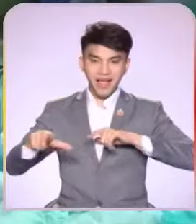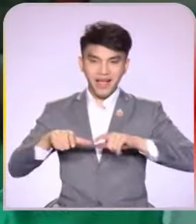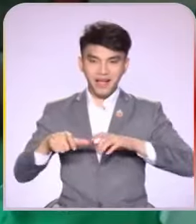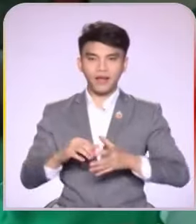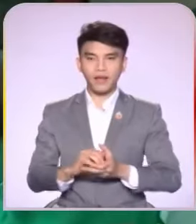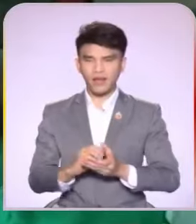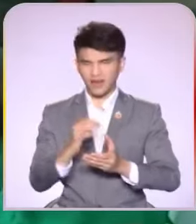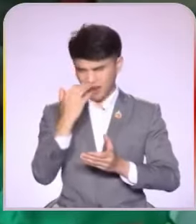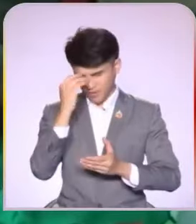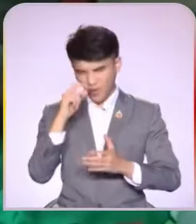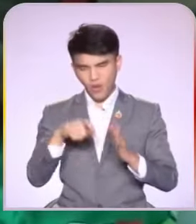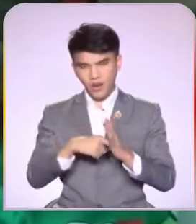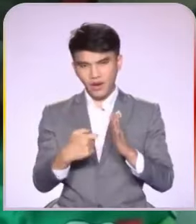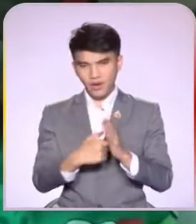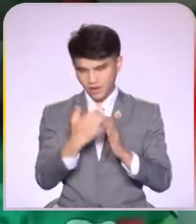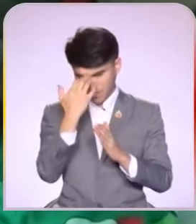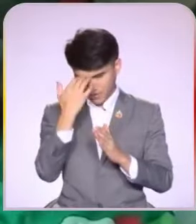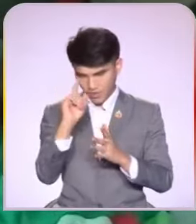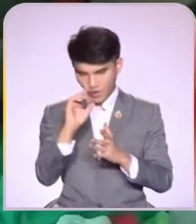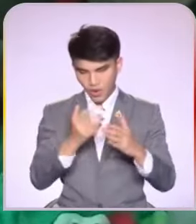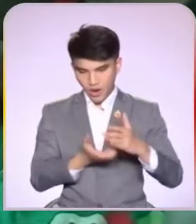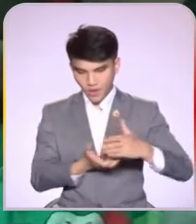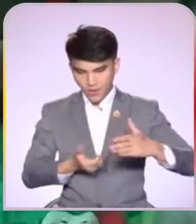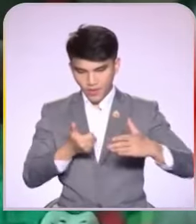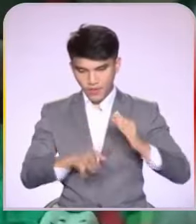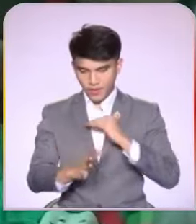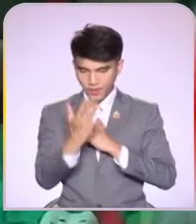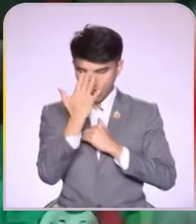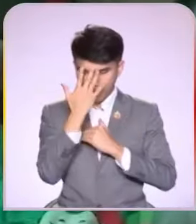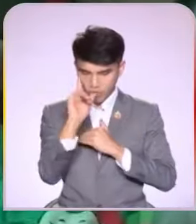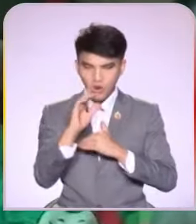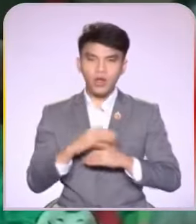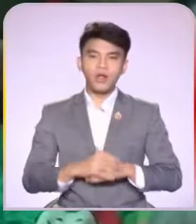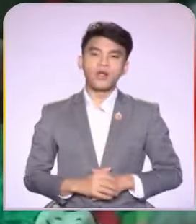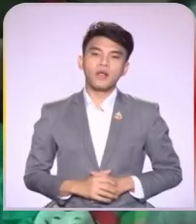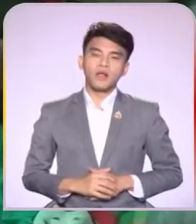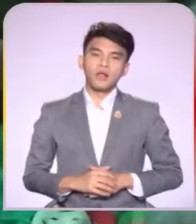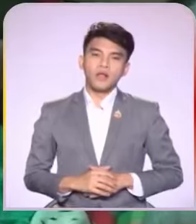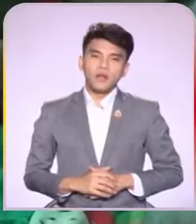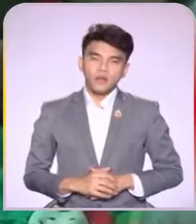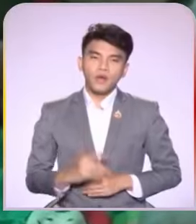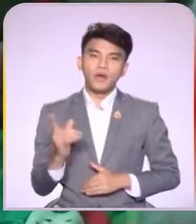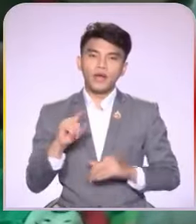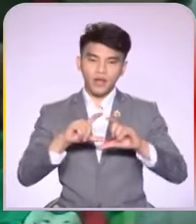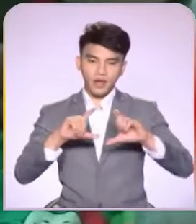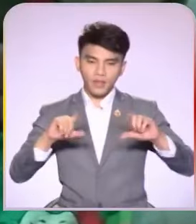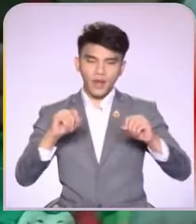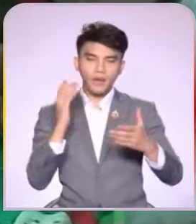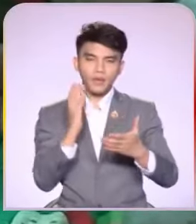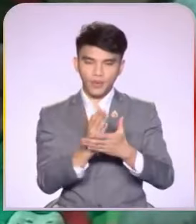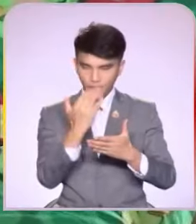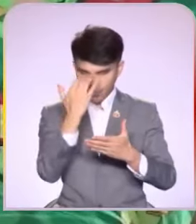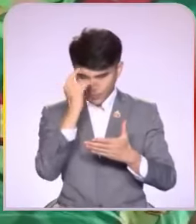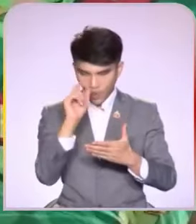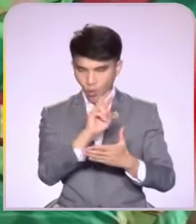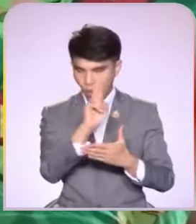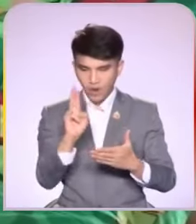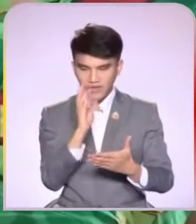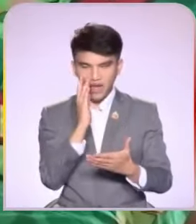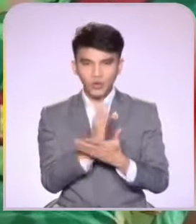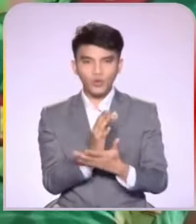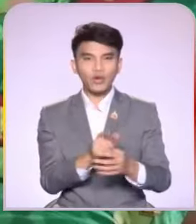ามันเป็นอะไรสาเหตุที่มันไม่สามารถถอนเงินออกมาได้ก่อนหน้านี้เนี่ยท่านผู้จัดการก็บอกว่าบัตรถูกระงับเพราะว่าไม่ได้ใช้ง